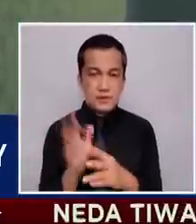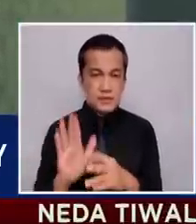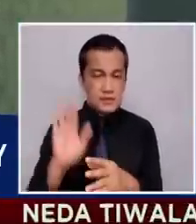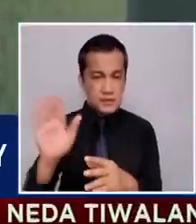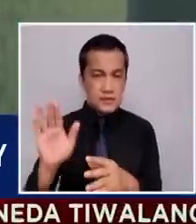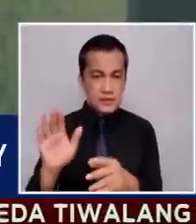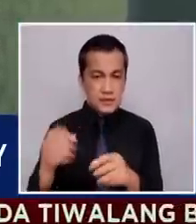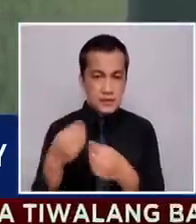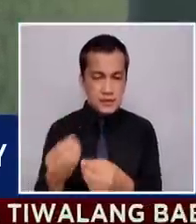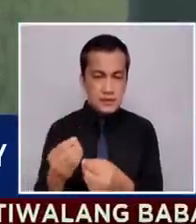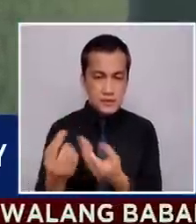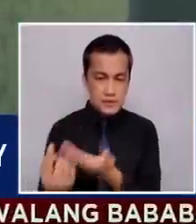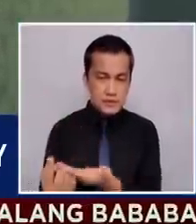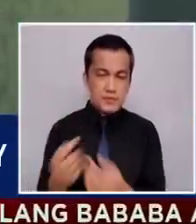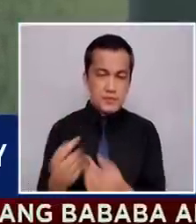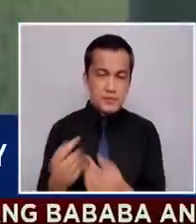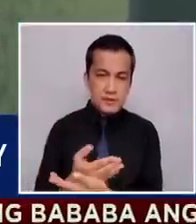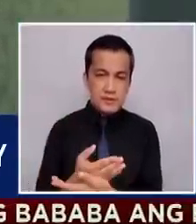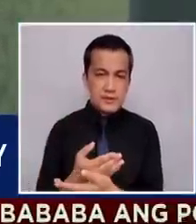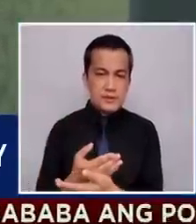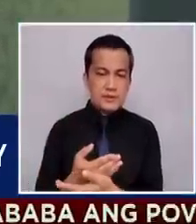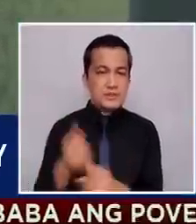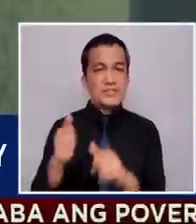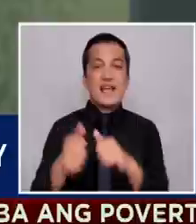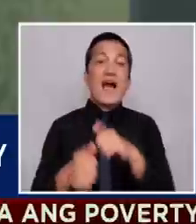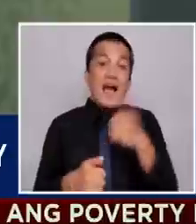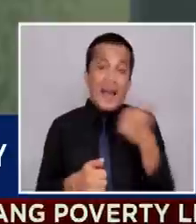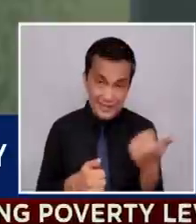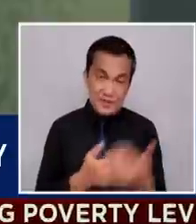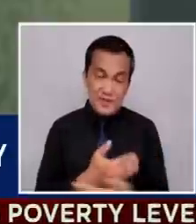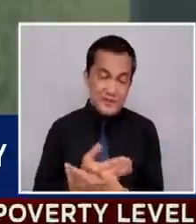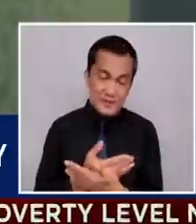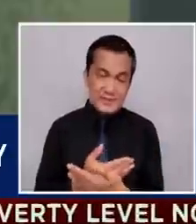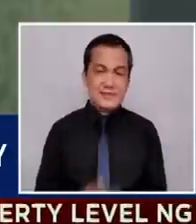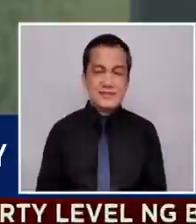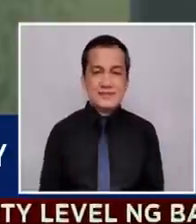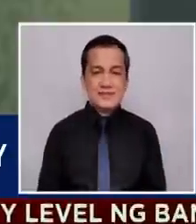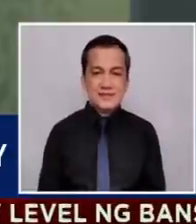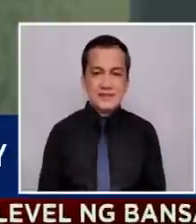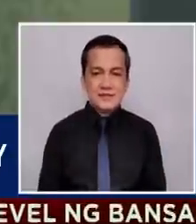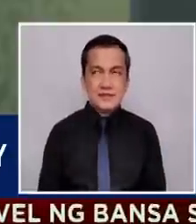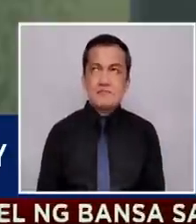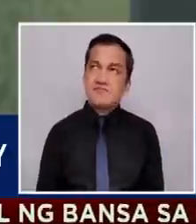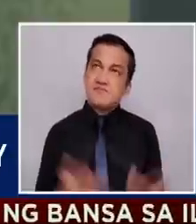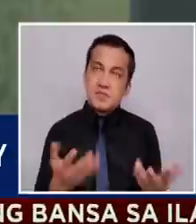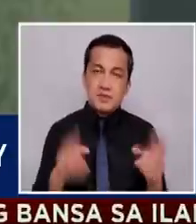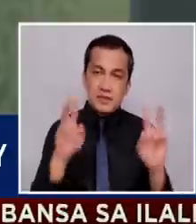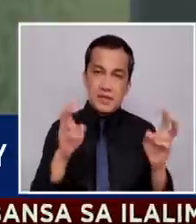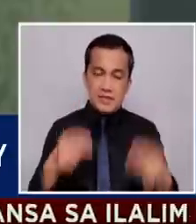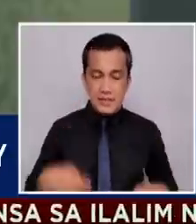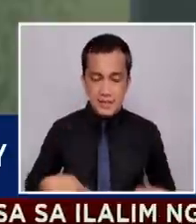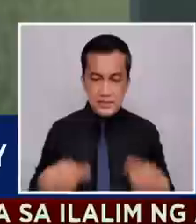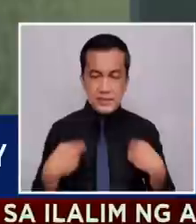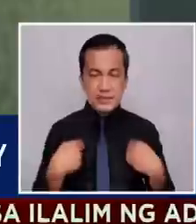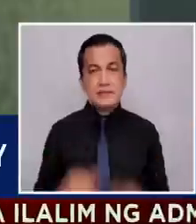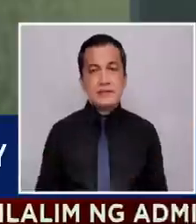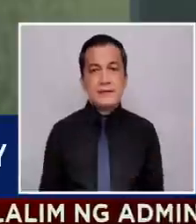give for these babies and the coming other babies for that matter. Siguro in terms of health,